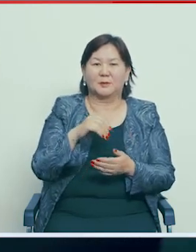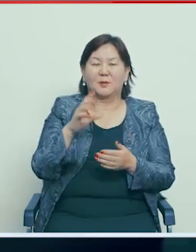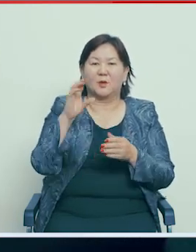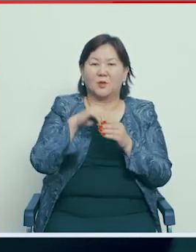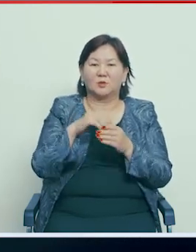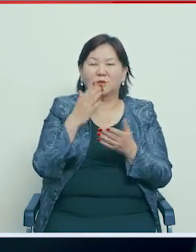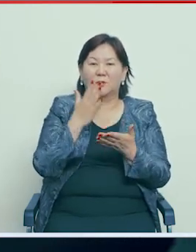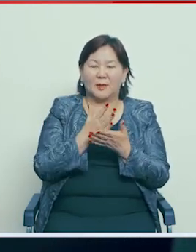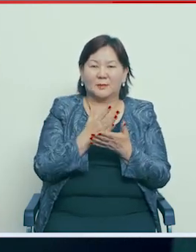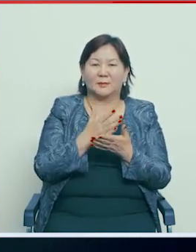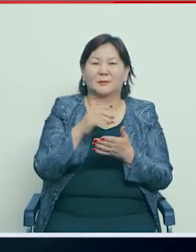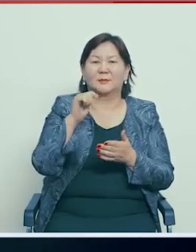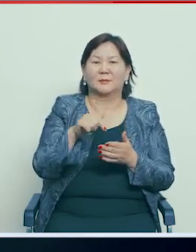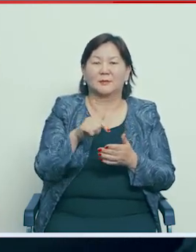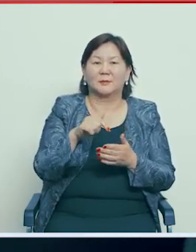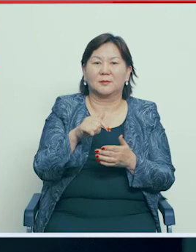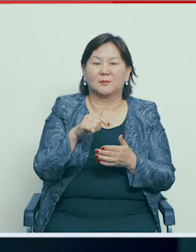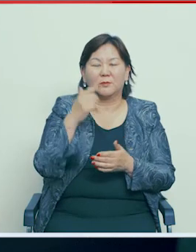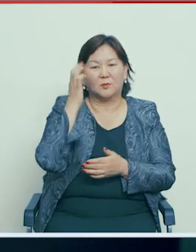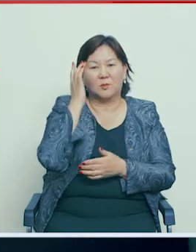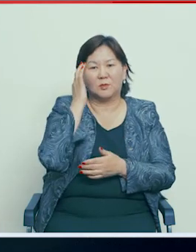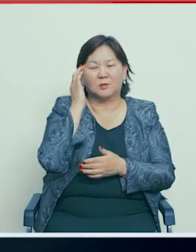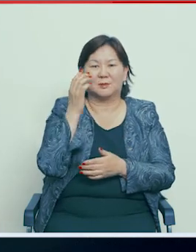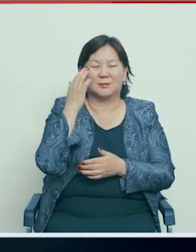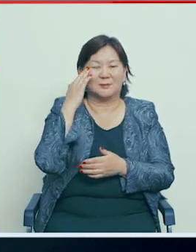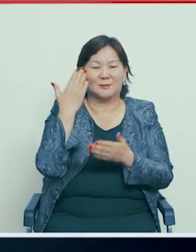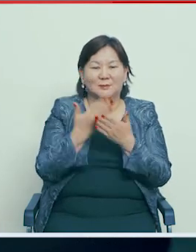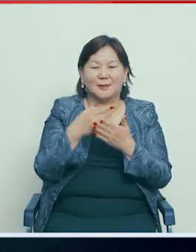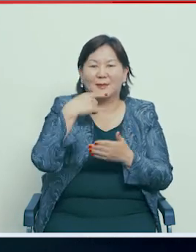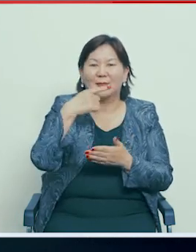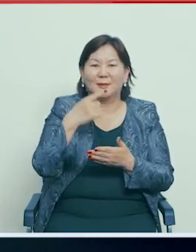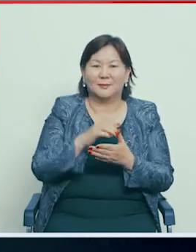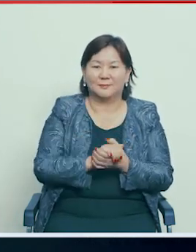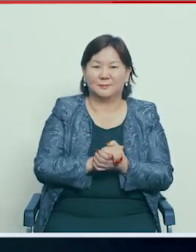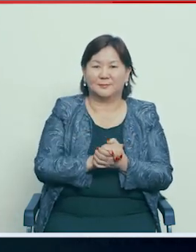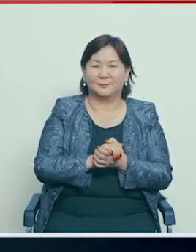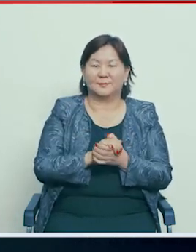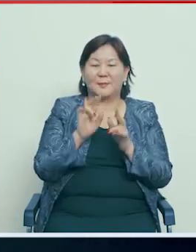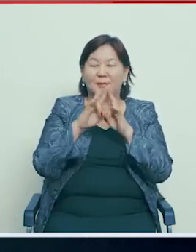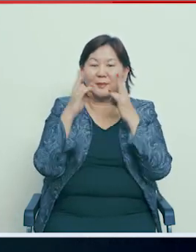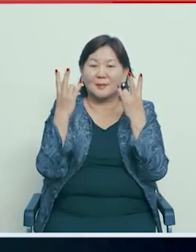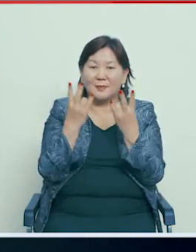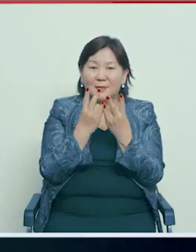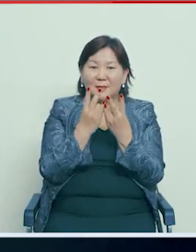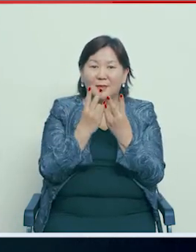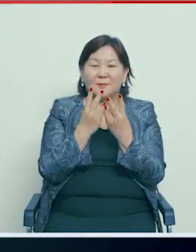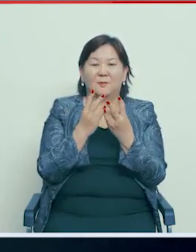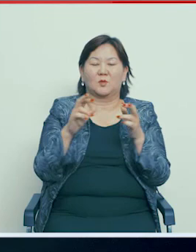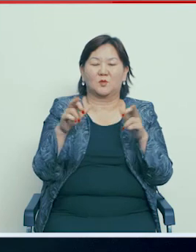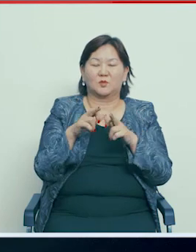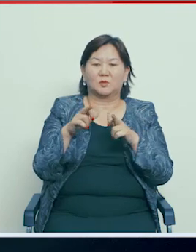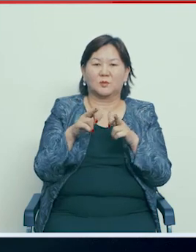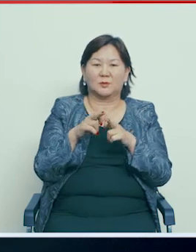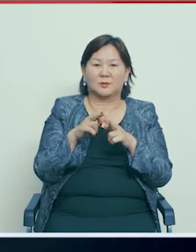байгууллага юу хийх ёстой вэ? Төр засаг юу хийх ёстой вэ гэдэг дээр зөөр нэг бодож явдаг саналаа хэлье гэж бодож байгаа. Энэ нийгмийг хөгжлийн бэрхшээлтэй